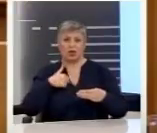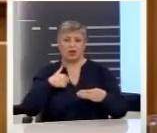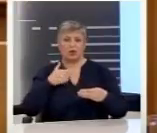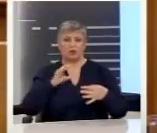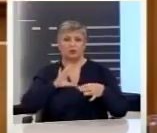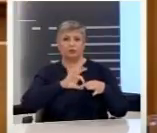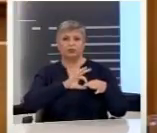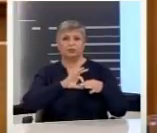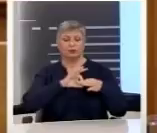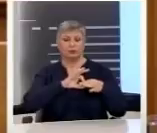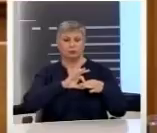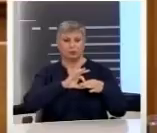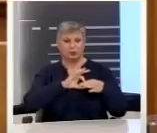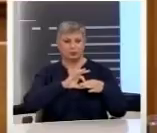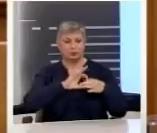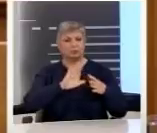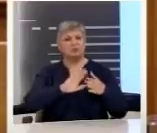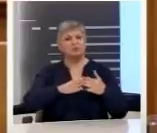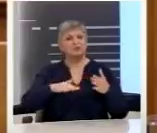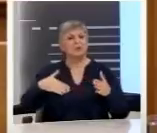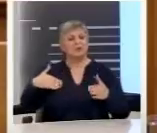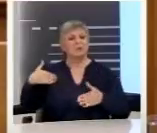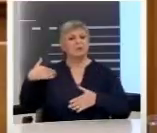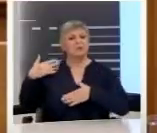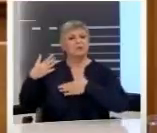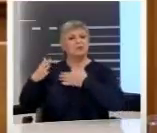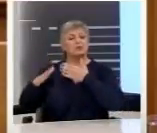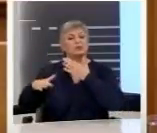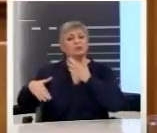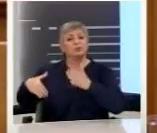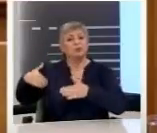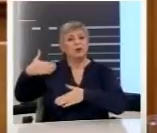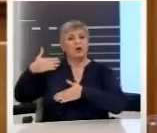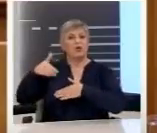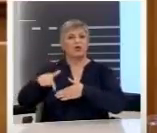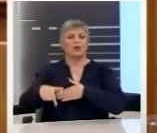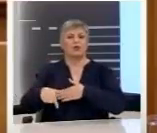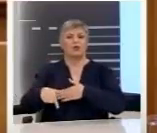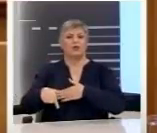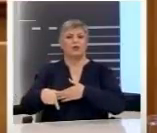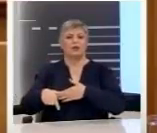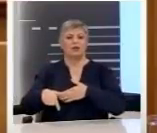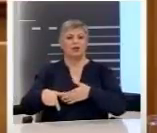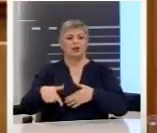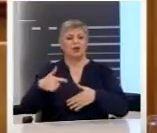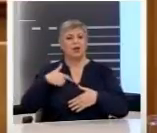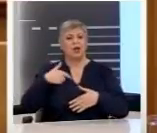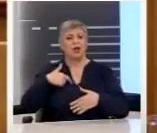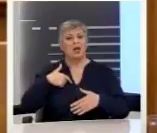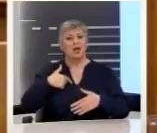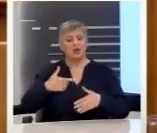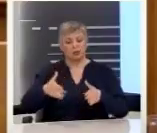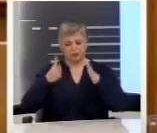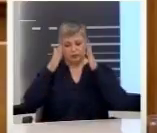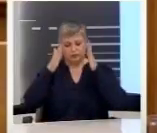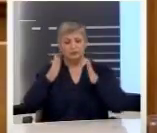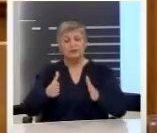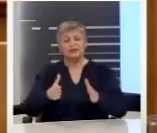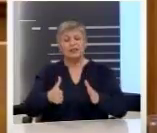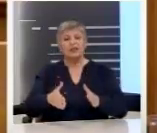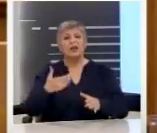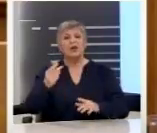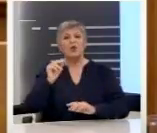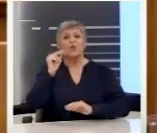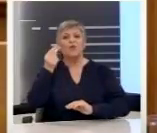Φτάσαμε εδώ λοιπόν μετά από όλα αυτά τα χρόνια, πιστός του κοινοβουλευτικού θεσμού και στην κοινοβουλευτική διαδικασία,